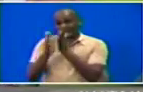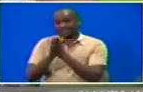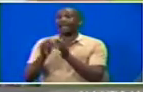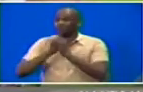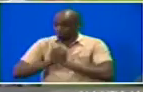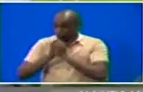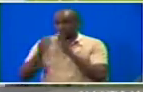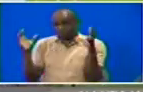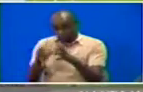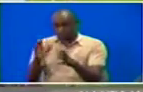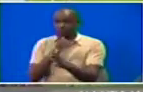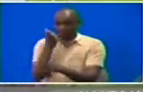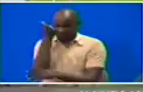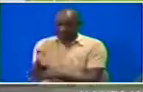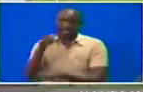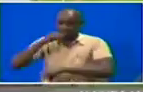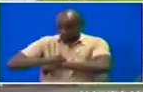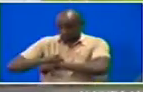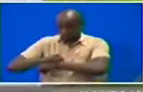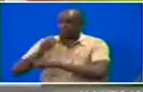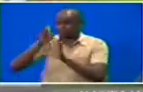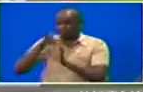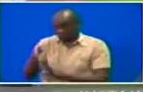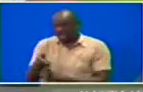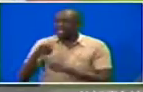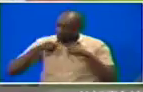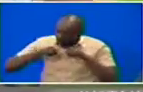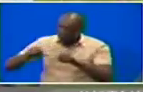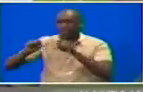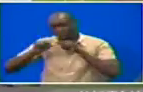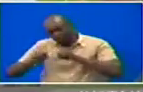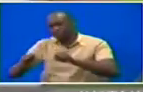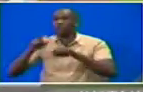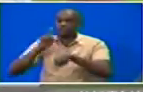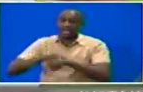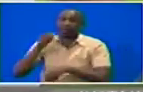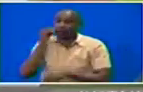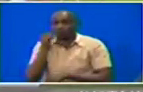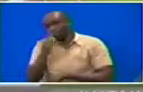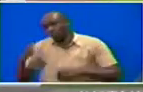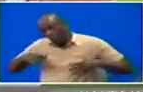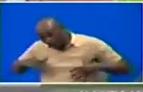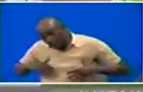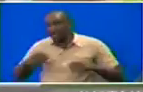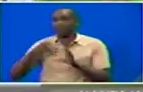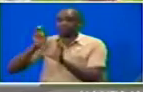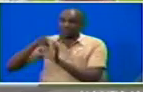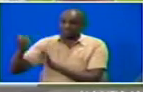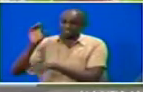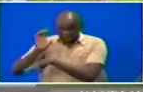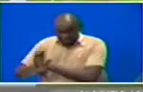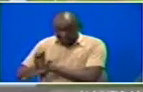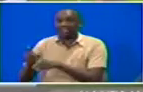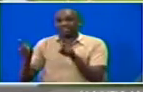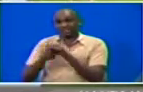ya Christian Union pale shuleni. Hasa nikaendelea hivyo nikiwa nyumbani, nikaenda nyumbani najiunga na bado